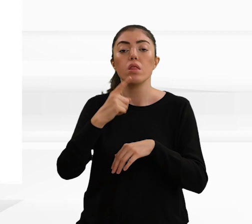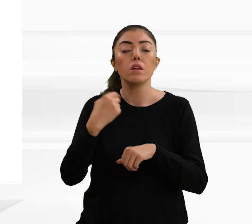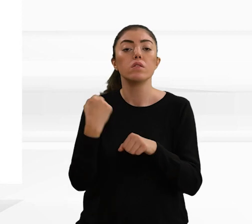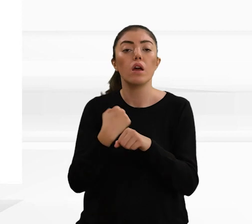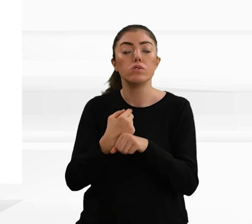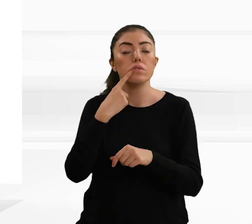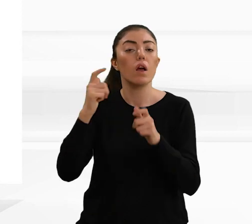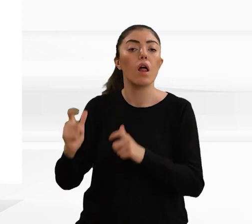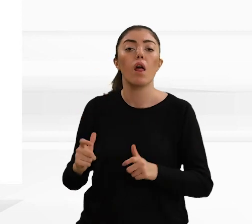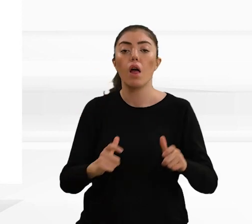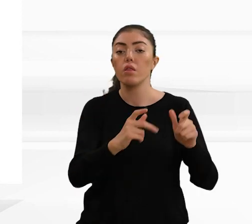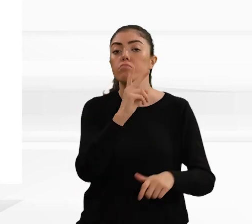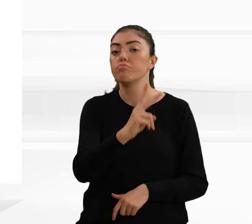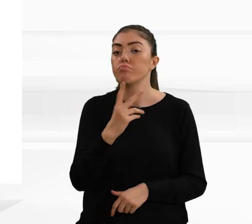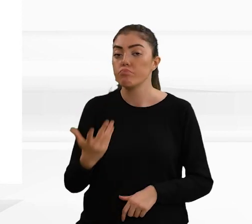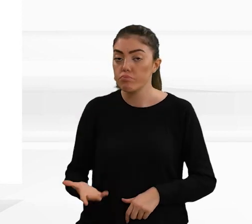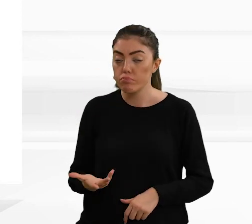dağlık alanında